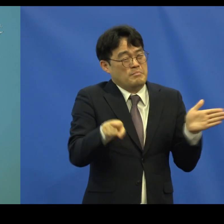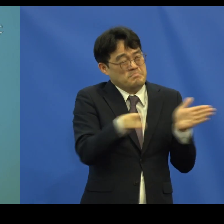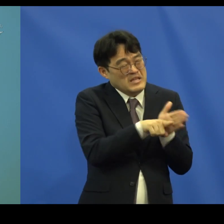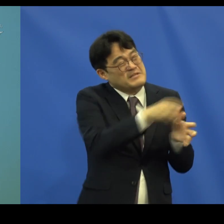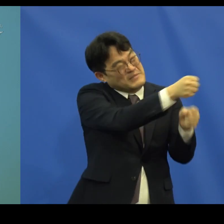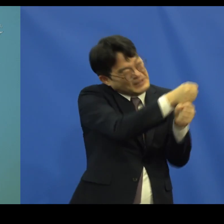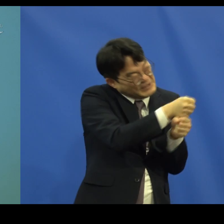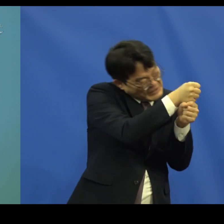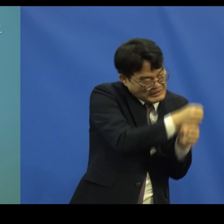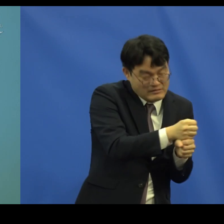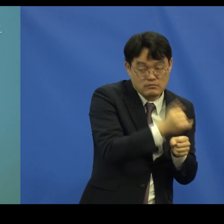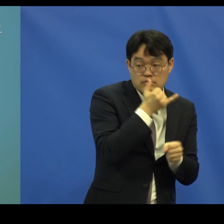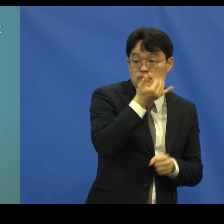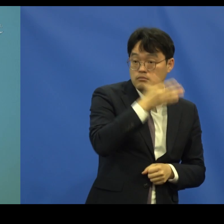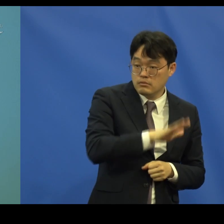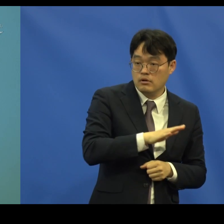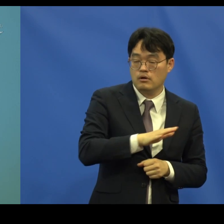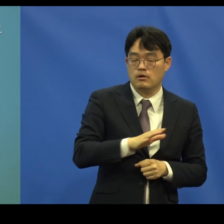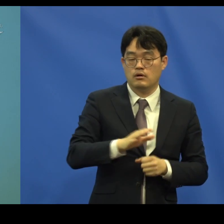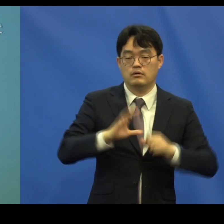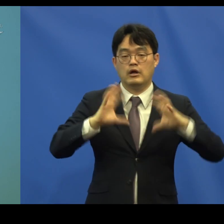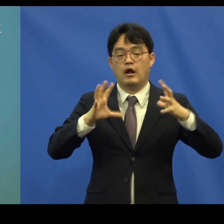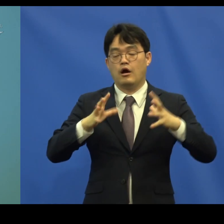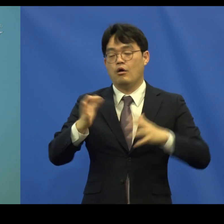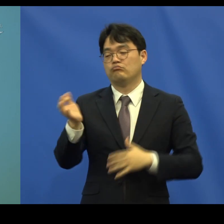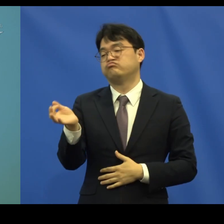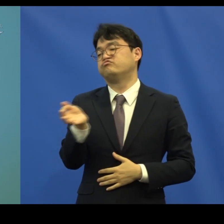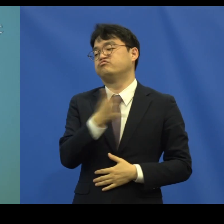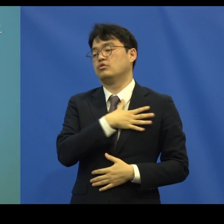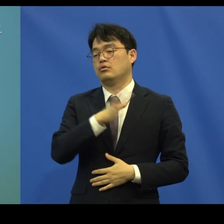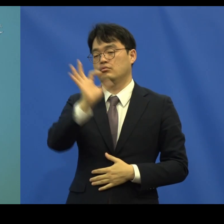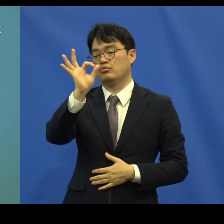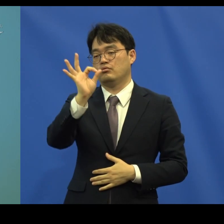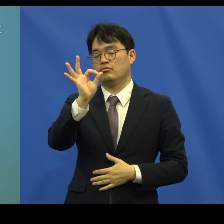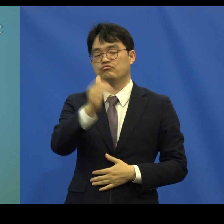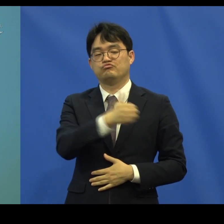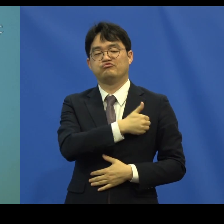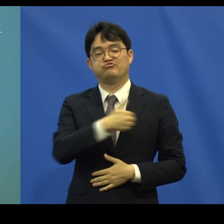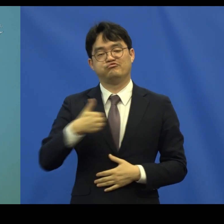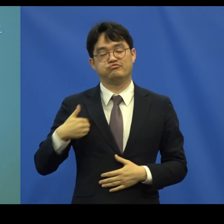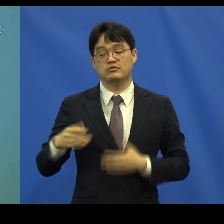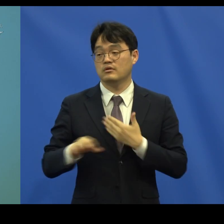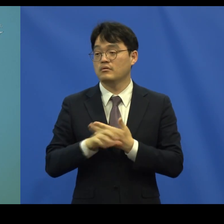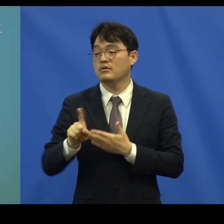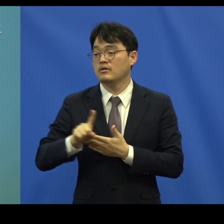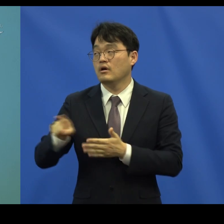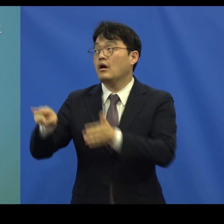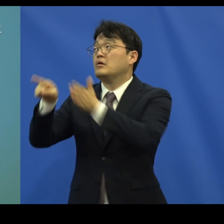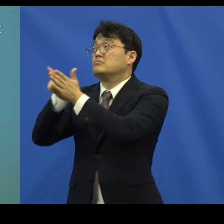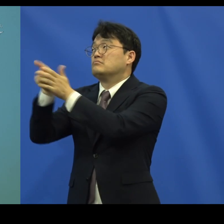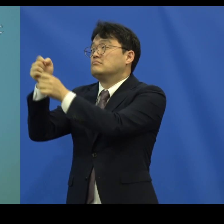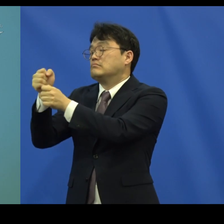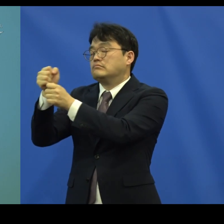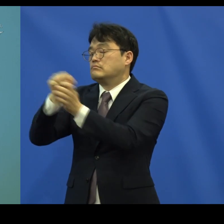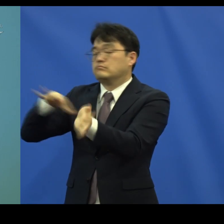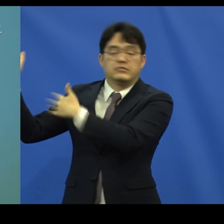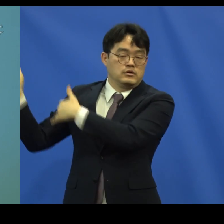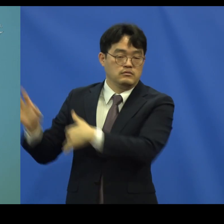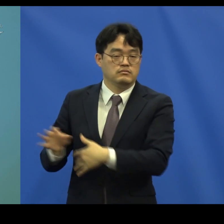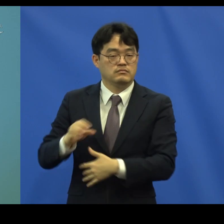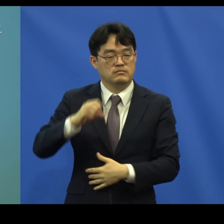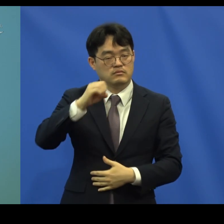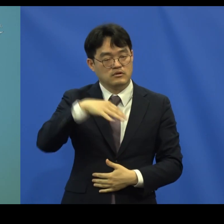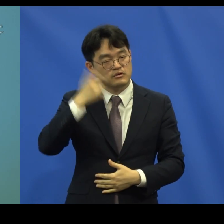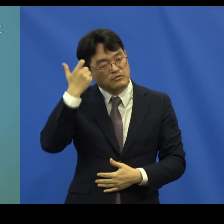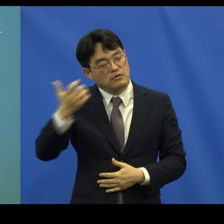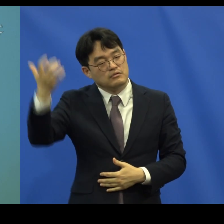거예요. 왜 세상의 그 물질적인 것들을 향유하고 또 쾌락을 쫓을, 그래서 나도 모르게 영적으로